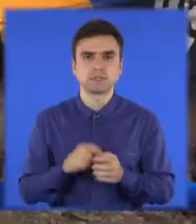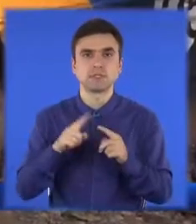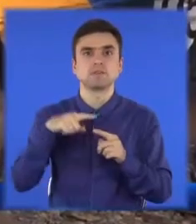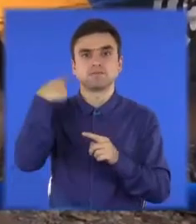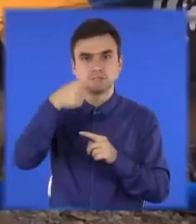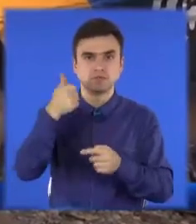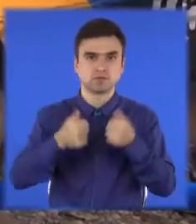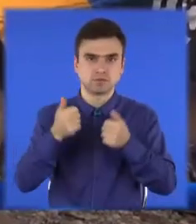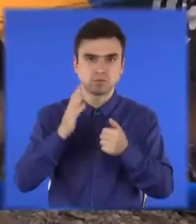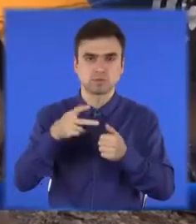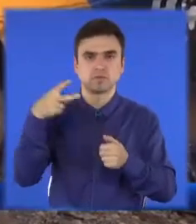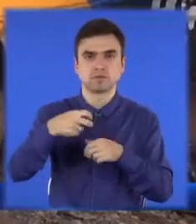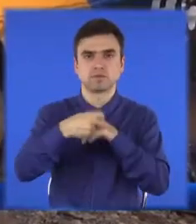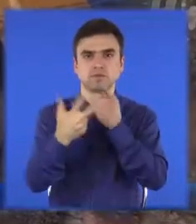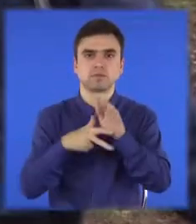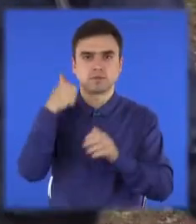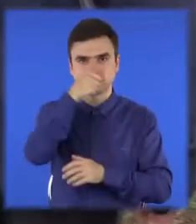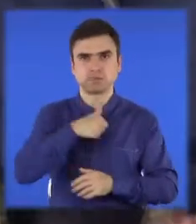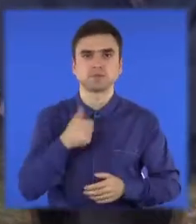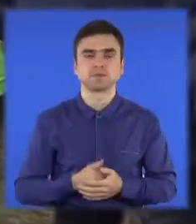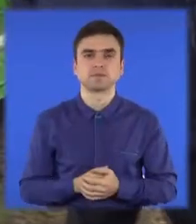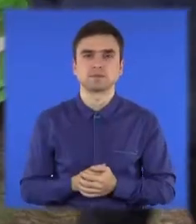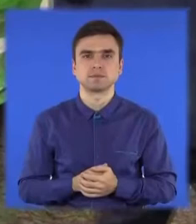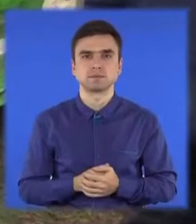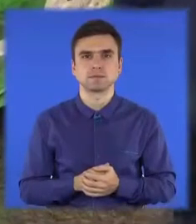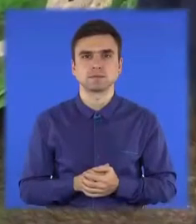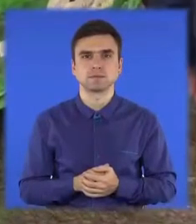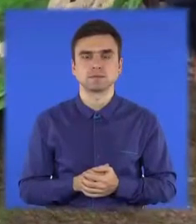2018-му. Олена Трунова, Роберт Сіваков, Перший міський.